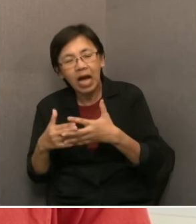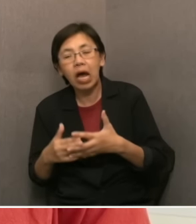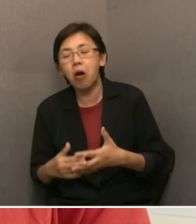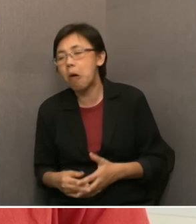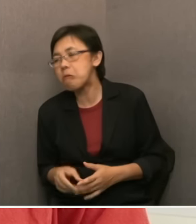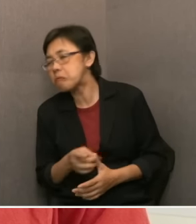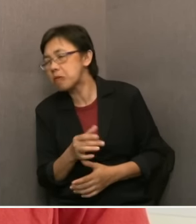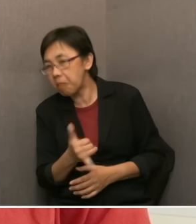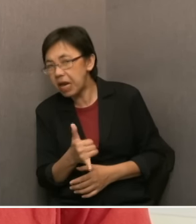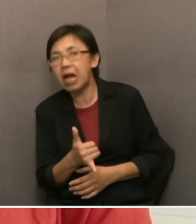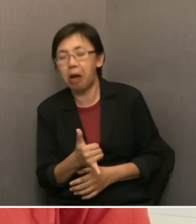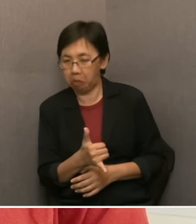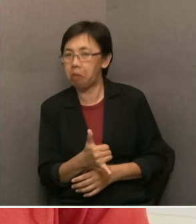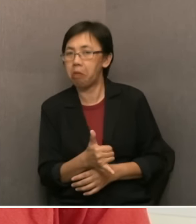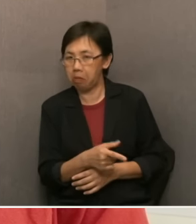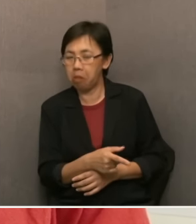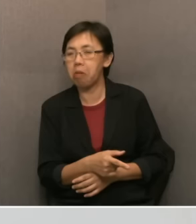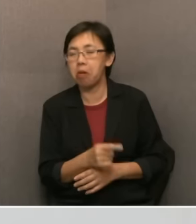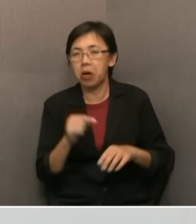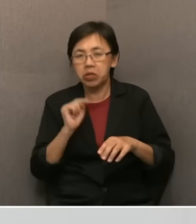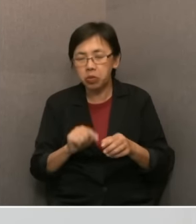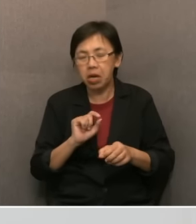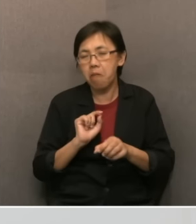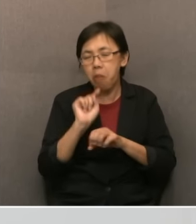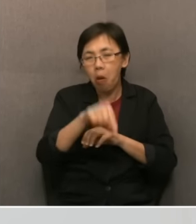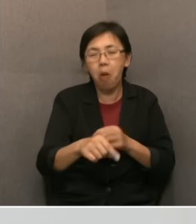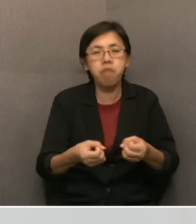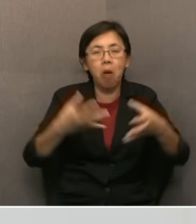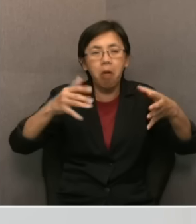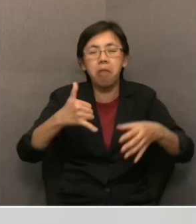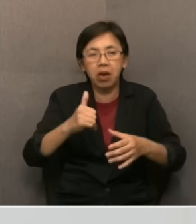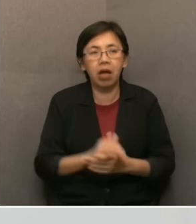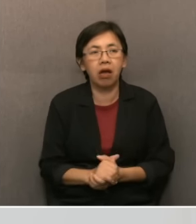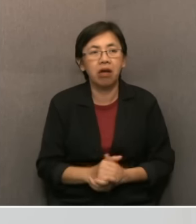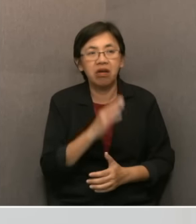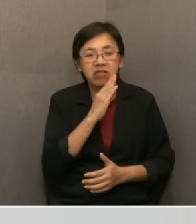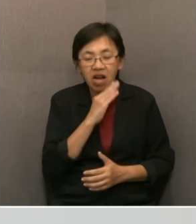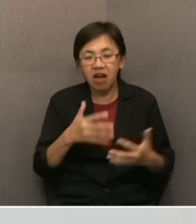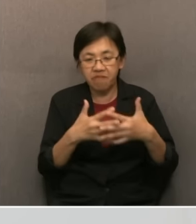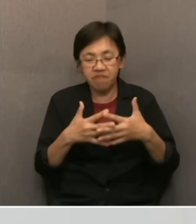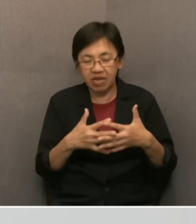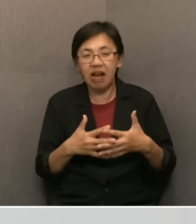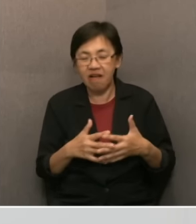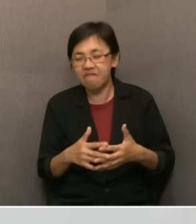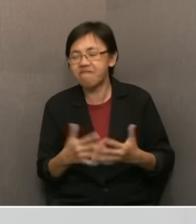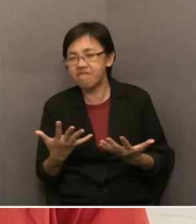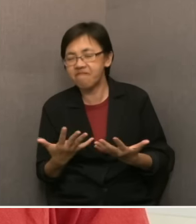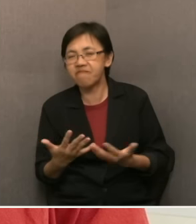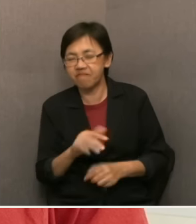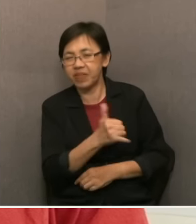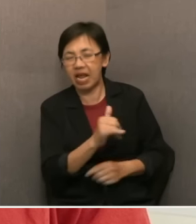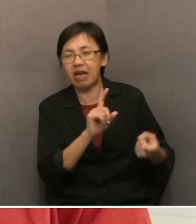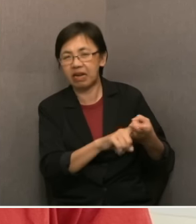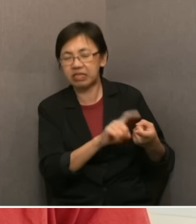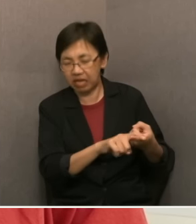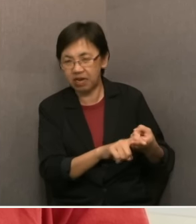มีโอกาสเข้าถึงได้มากขึ้นอนะคะแสดงว่ามีโอกาสเหมือนกันนะที่ที่รัสเซียเขาจะใช้นิวเคลียร์เนี่ยค่ะมีโอกาสแต่ว่านิวเคลียร์ต้อง